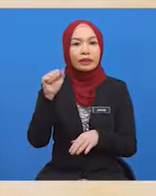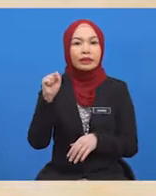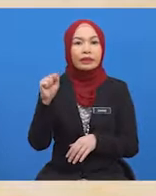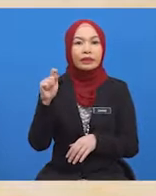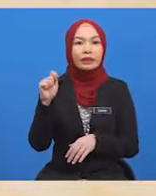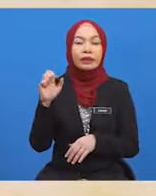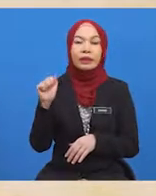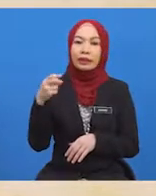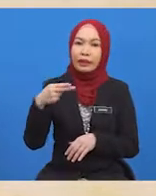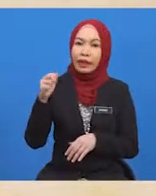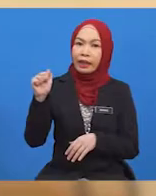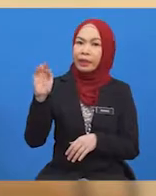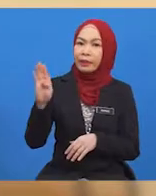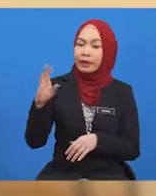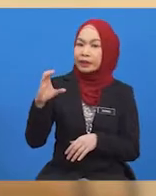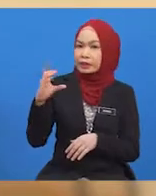CD.